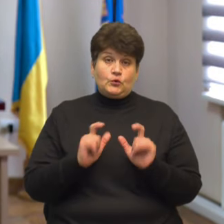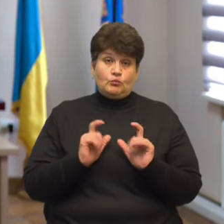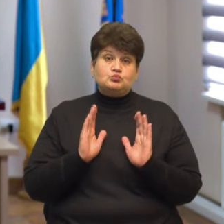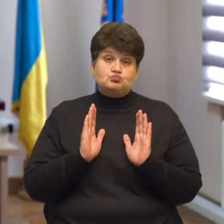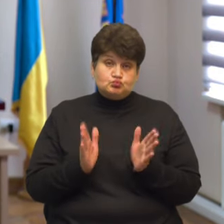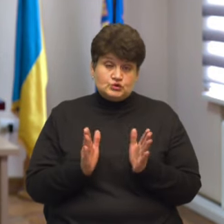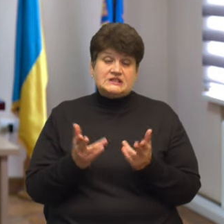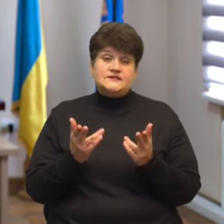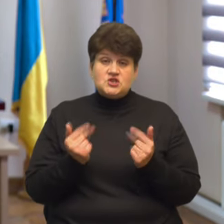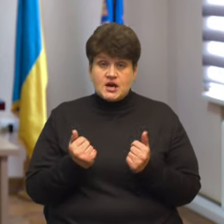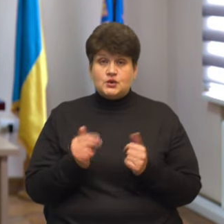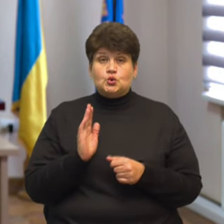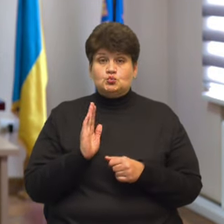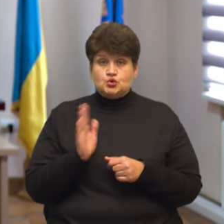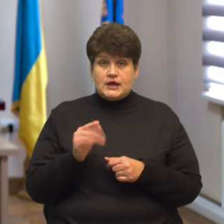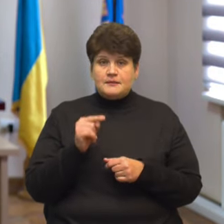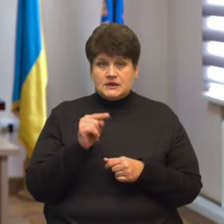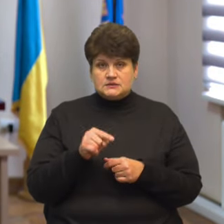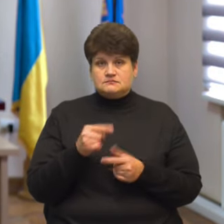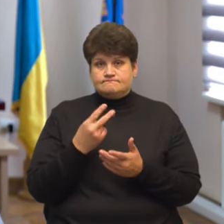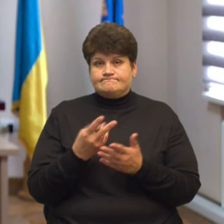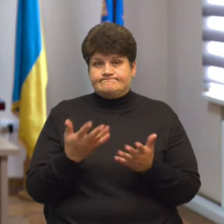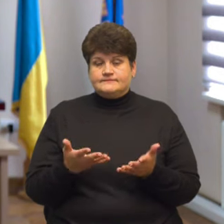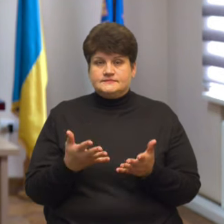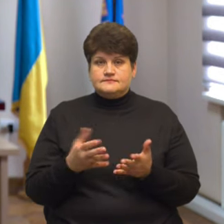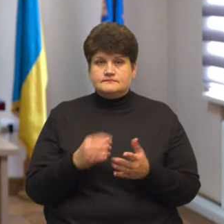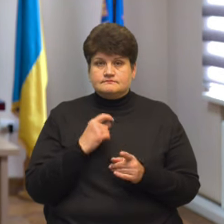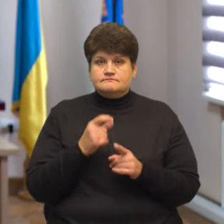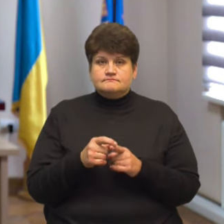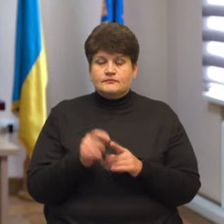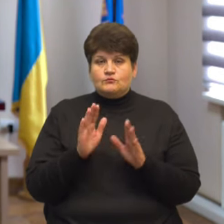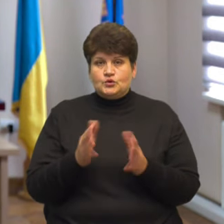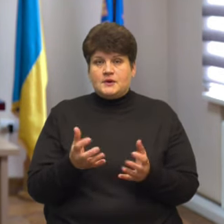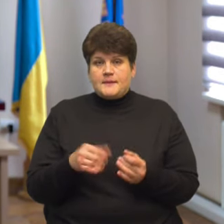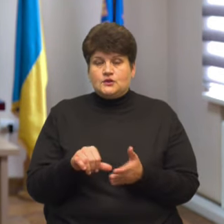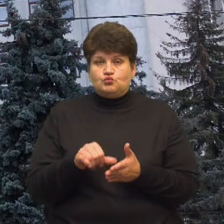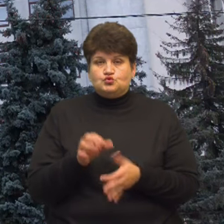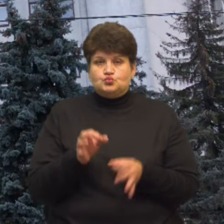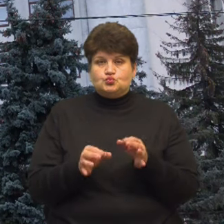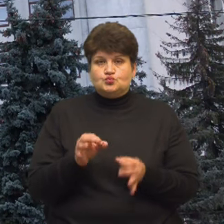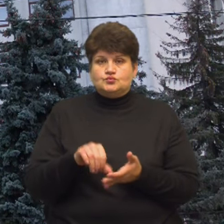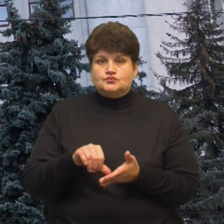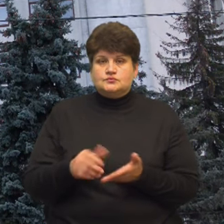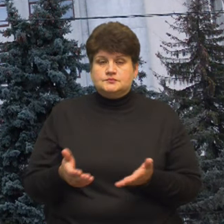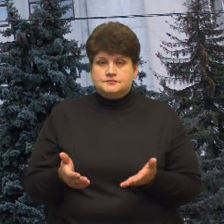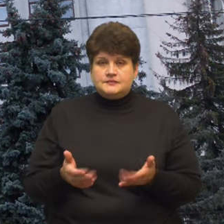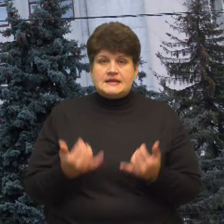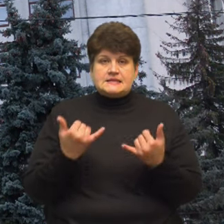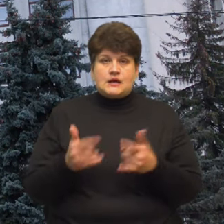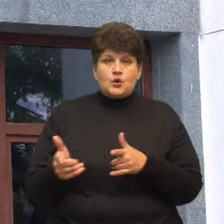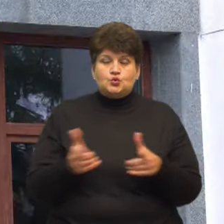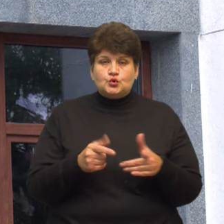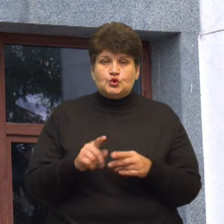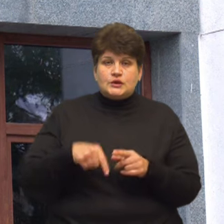Ну ми будемо на нього реагувати і будемо брати участь в судових засіданнях зараз готуються до